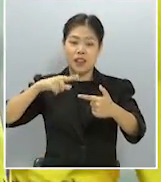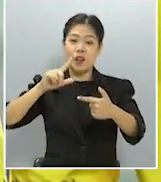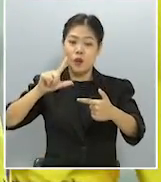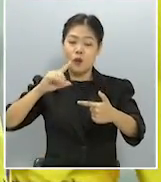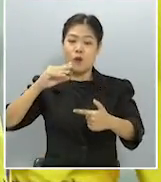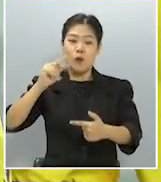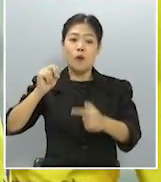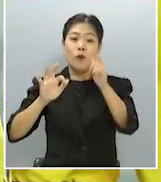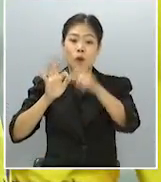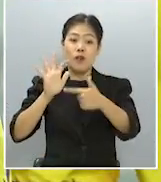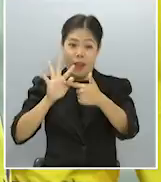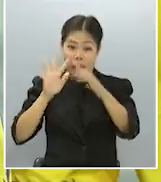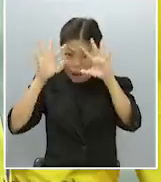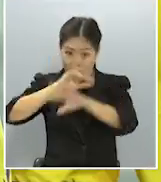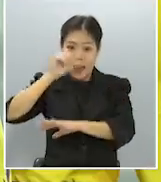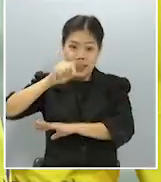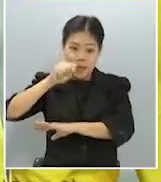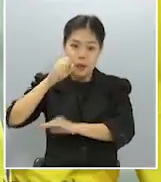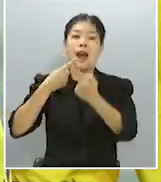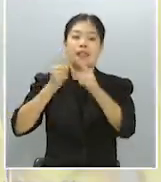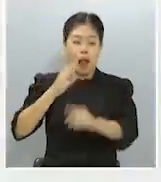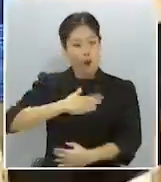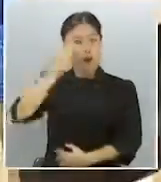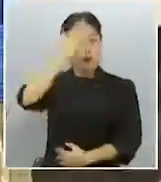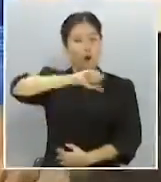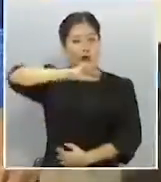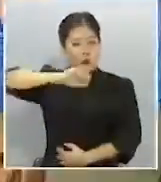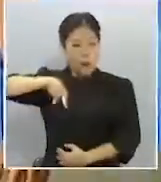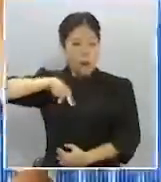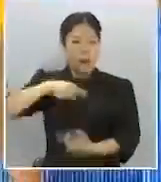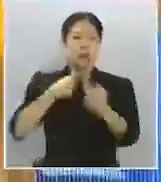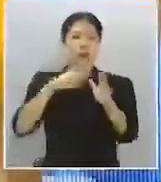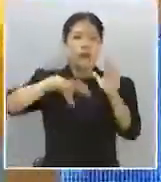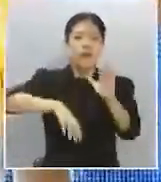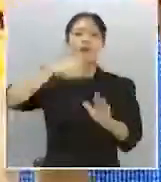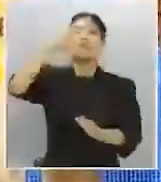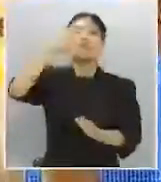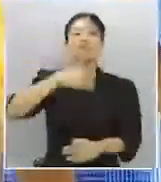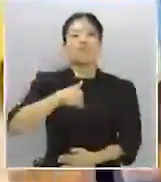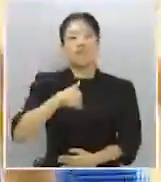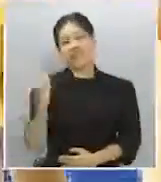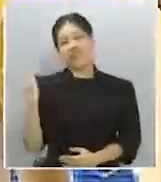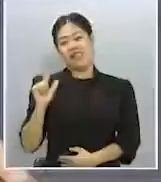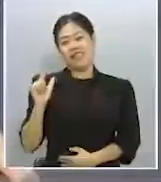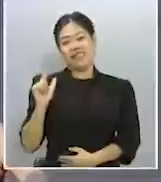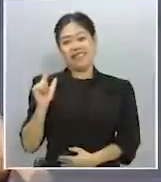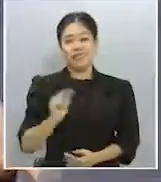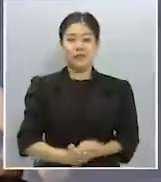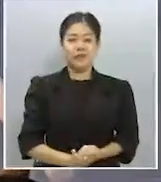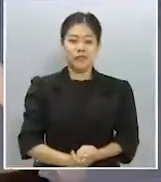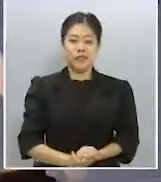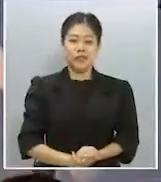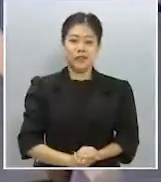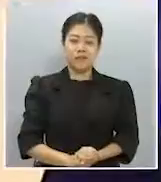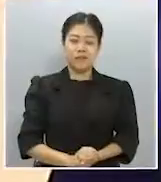ะฮะคล้ายไหมครับต่างกันเพราะว่าของเราสวยกว่านะฮะแล้วโชคดีจริงๆครับปีนี้ผมอยู่สีเหลืองครับฉะนั้นปีนี้เชียร์สีเหลืองด้วยนะจ๊ะ